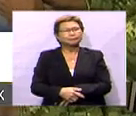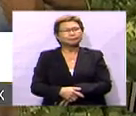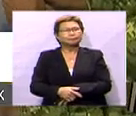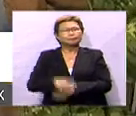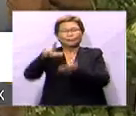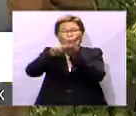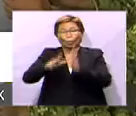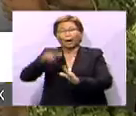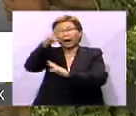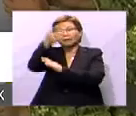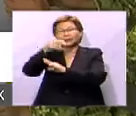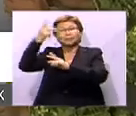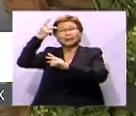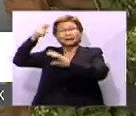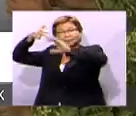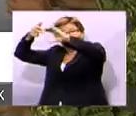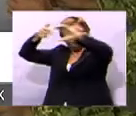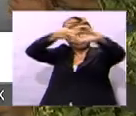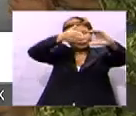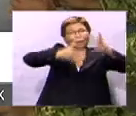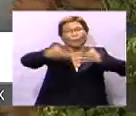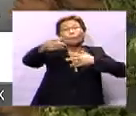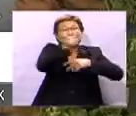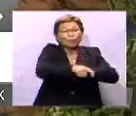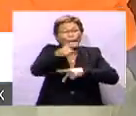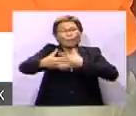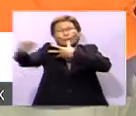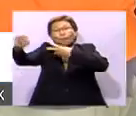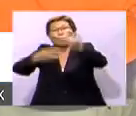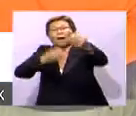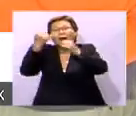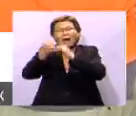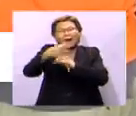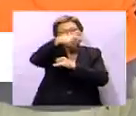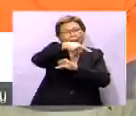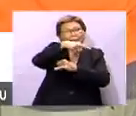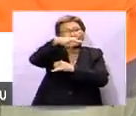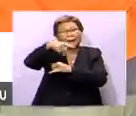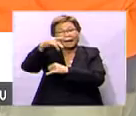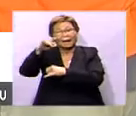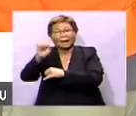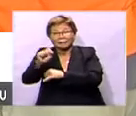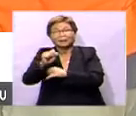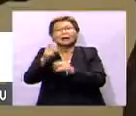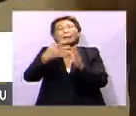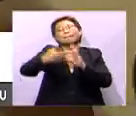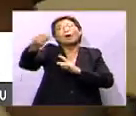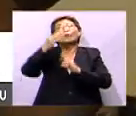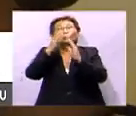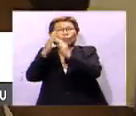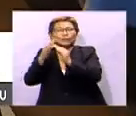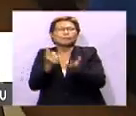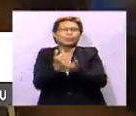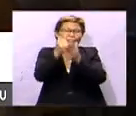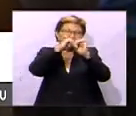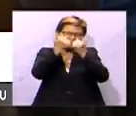Tinjauan wartawan RTM Kelantan mendapati kepulangan penduduk terakhir di PPS ini ke rumah masing-masing dibantu beberapa